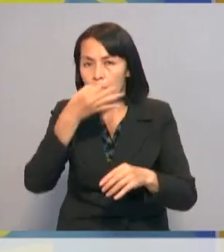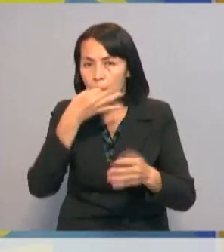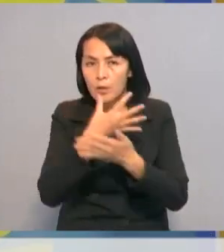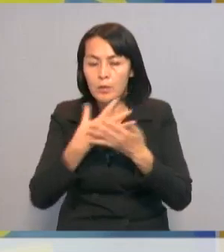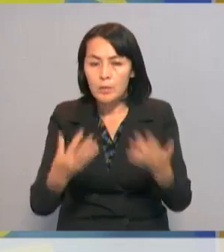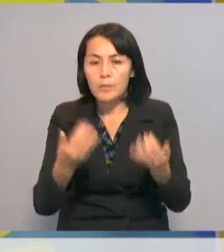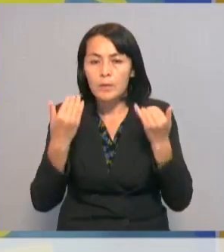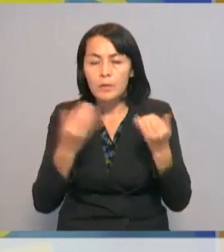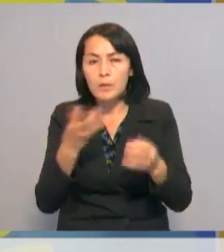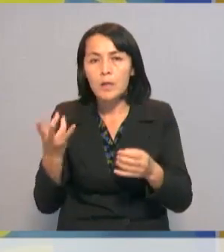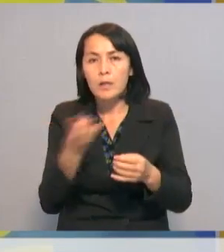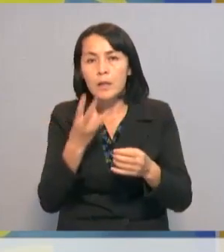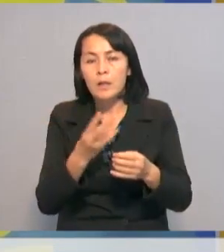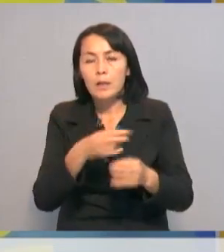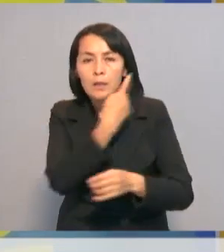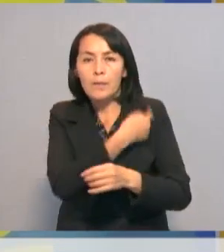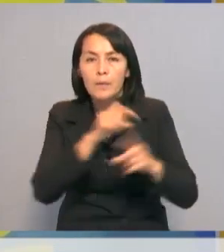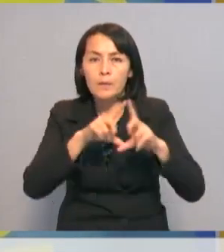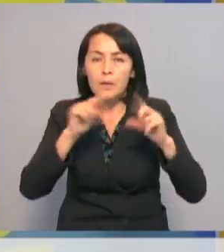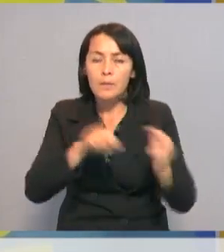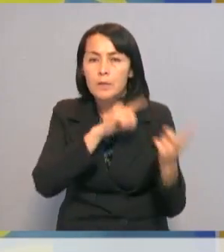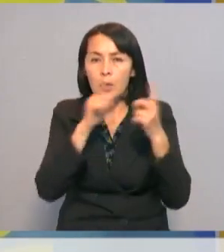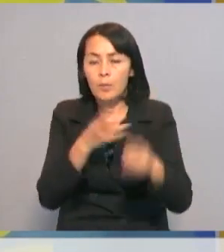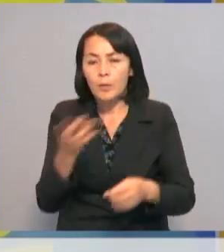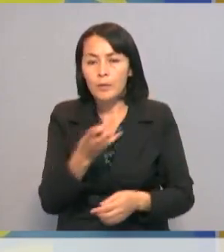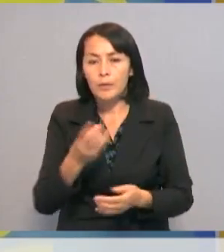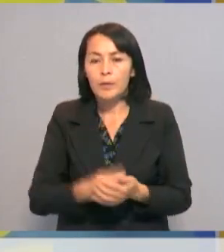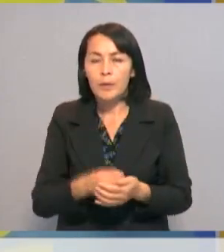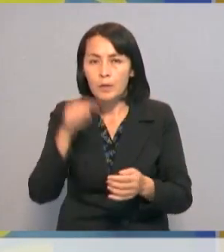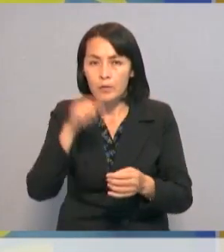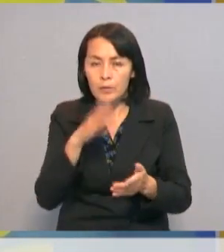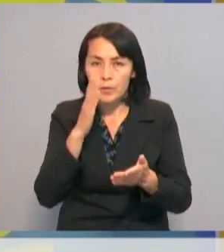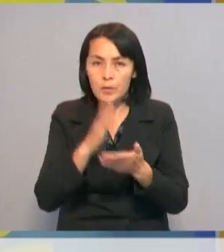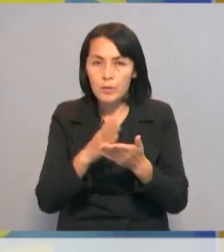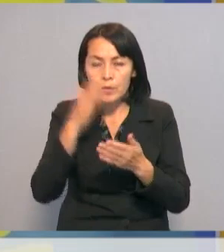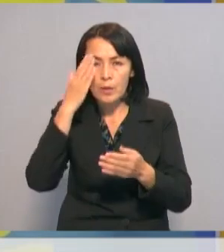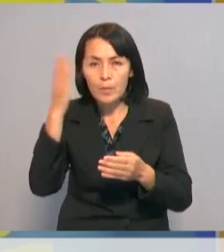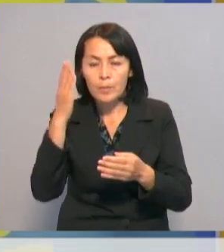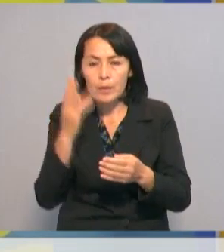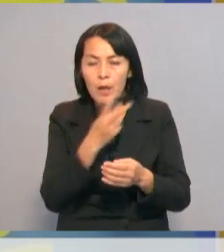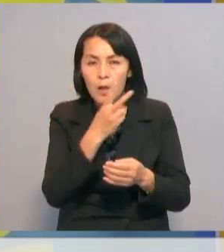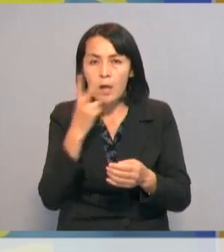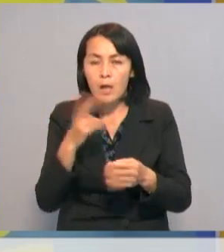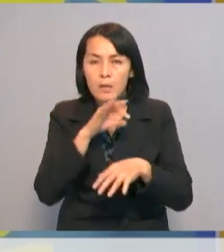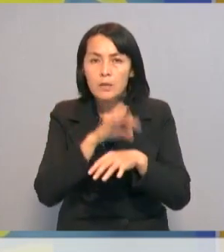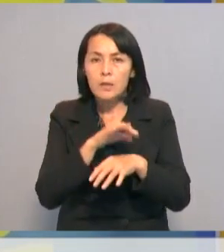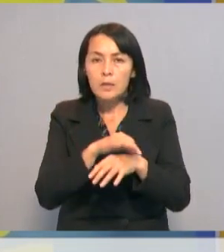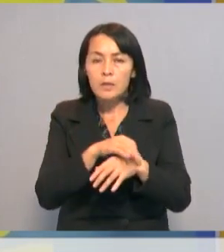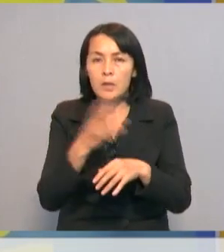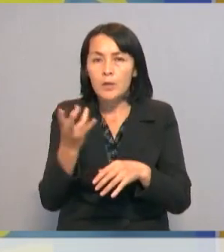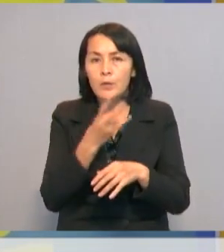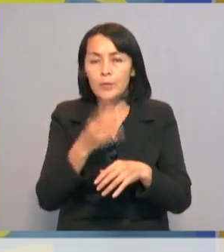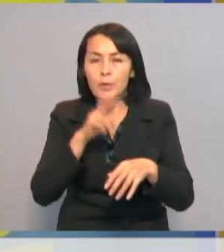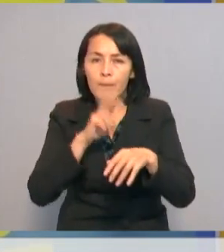рана увеличивается и распространяется на всё тело и ухудшает состояние больного в случае появления неизвестной чёрной раны или признаков интоксикации